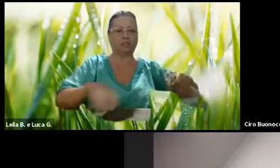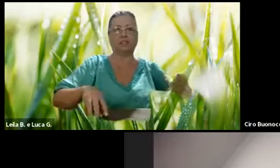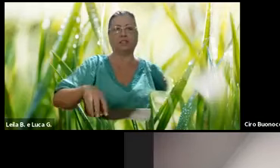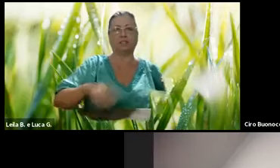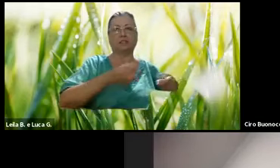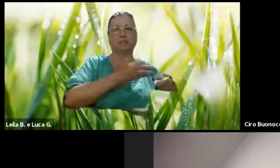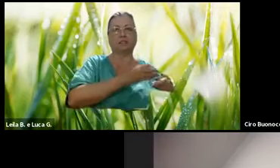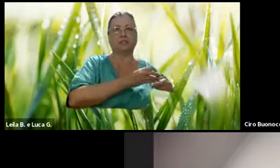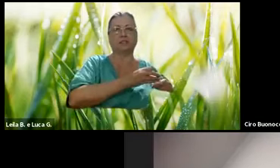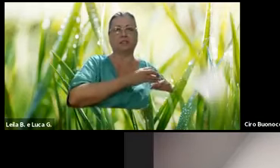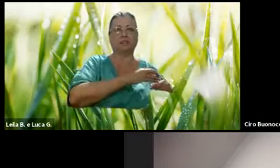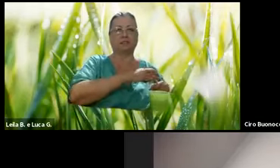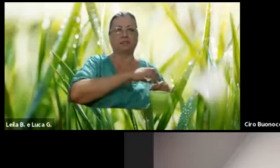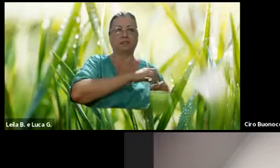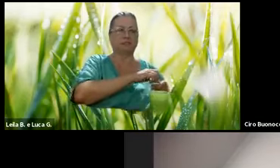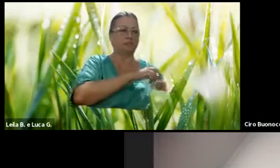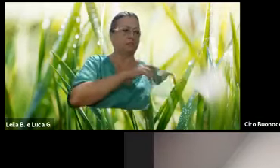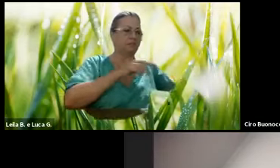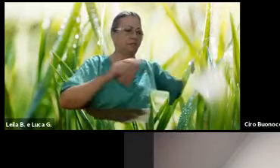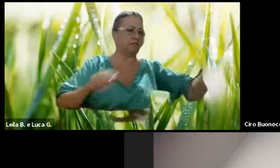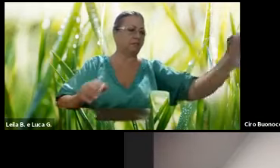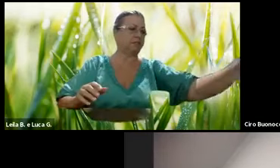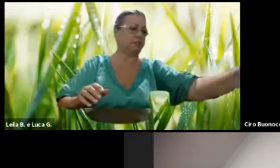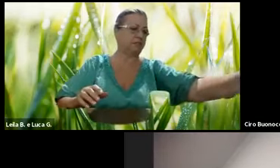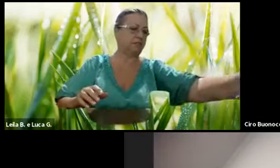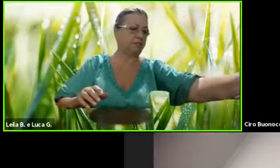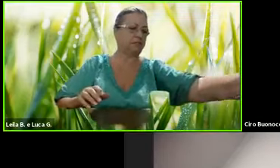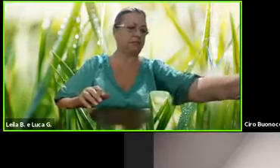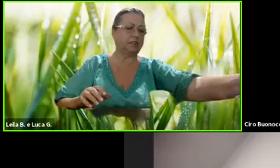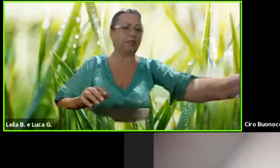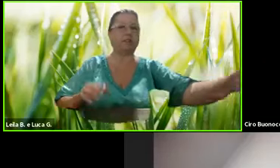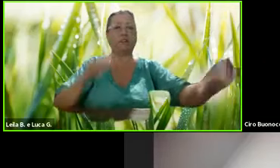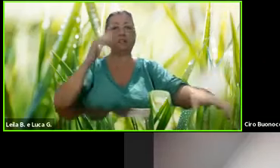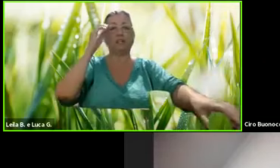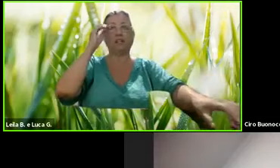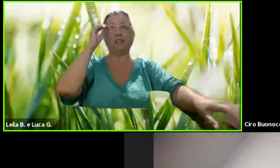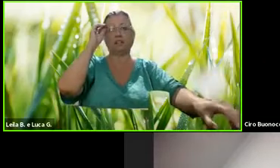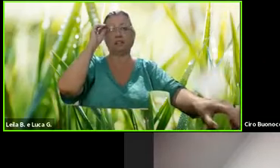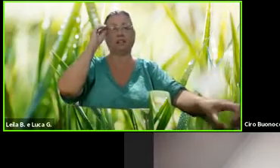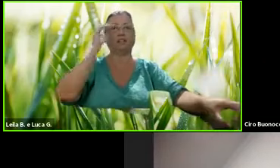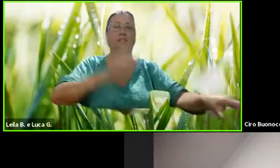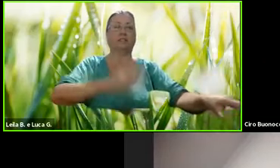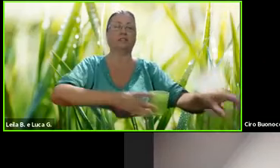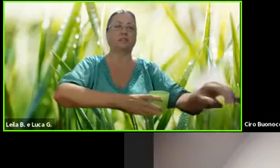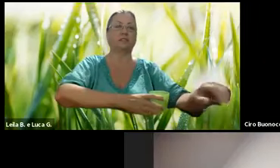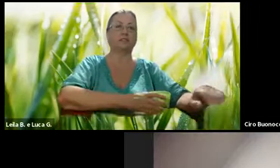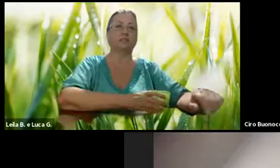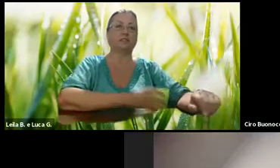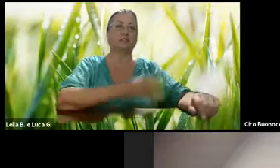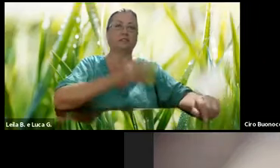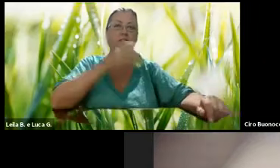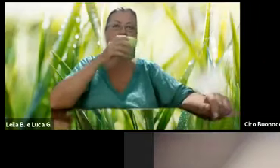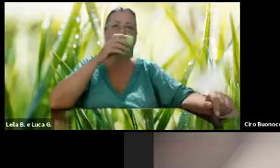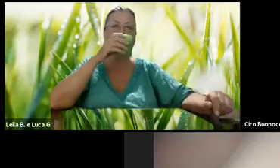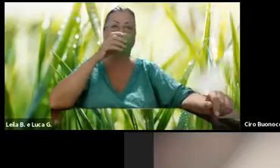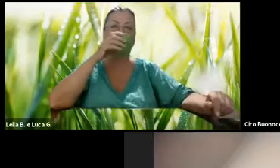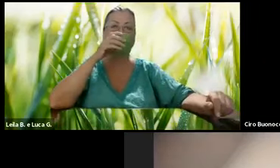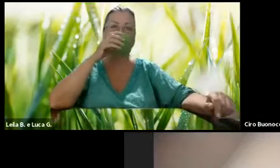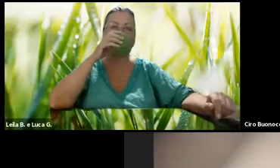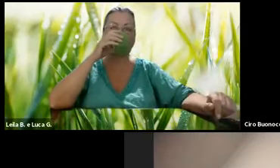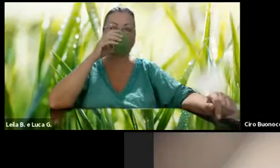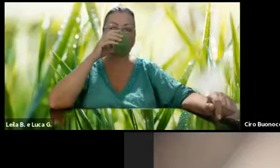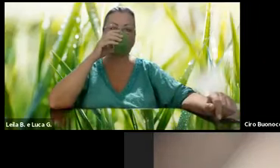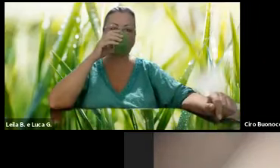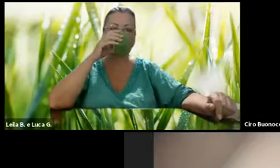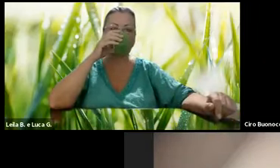prove che Sì. noi abbiamo sempre, quotidianamente. È Sono vero. i nostri occhi, ma anche